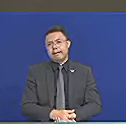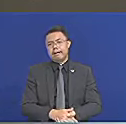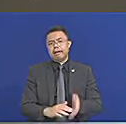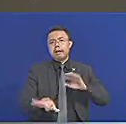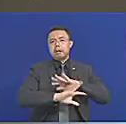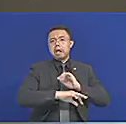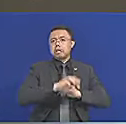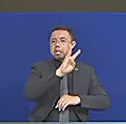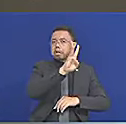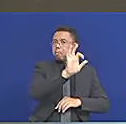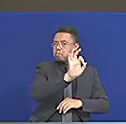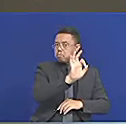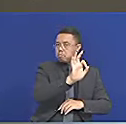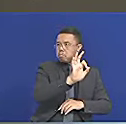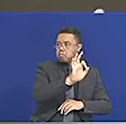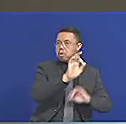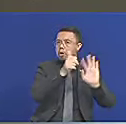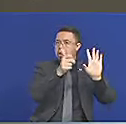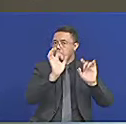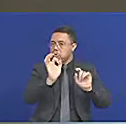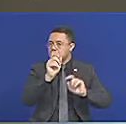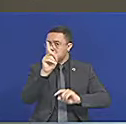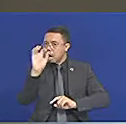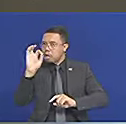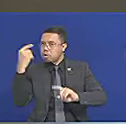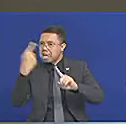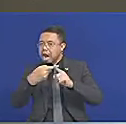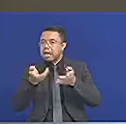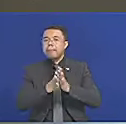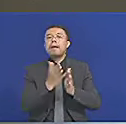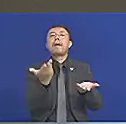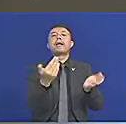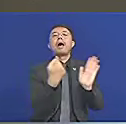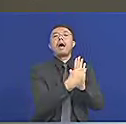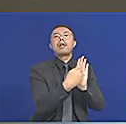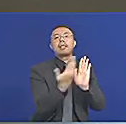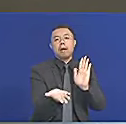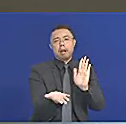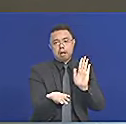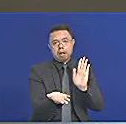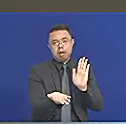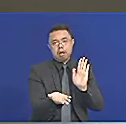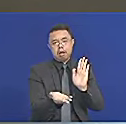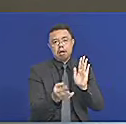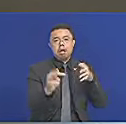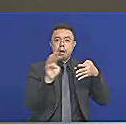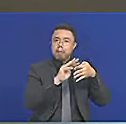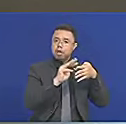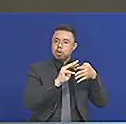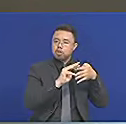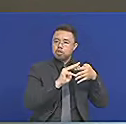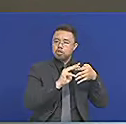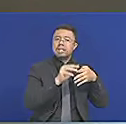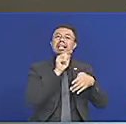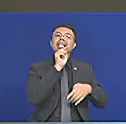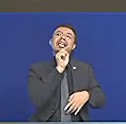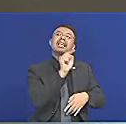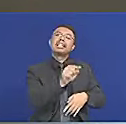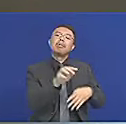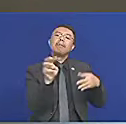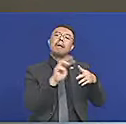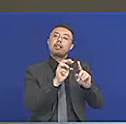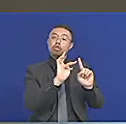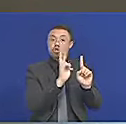Dasarnya 30, 60, 100 kali lipat, Pak. Mana ayatnya? Matius, Pak. Itu